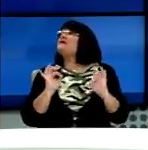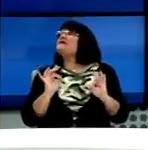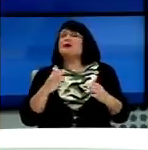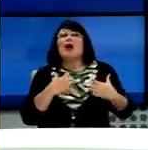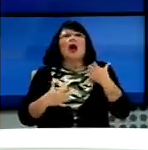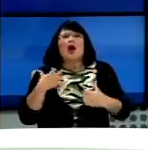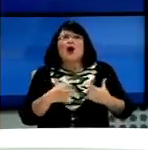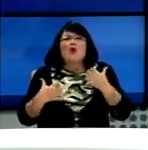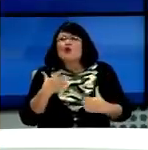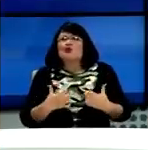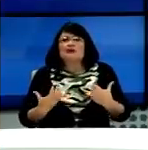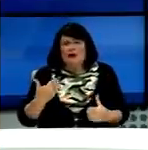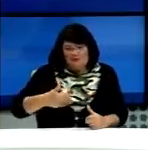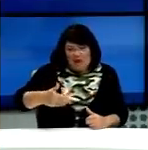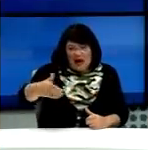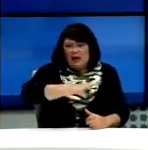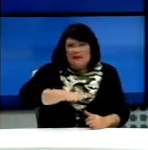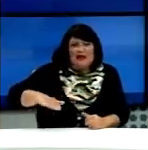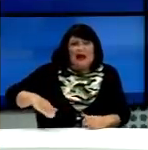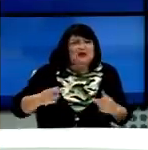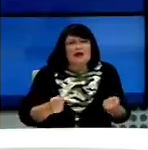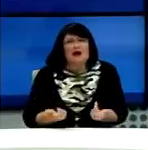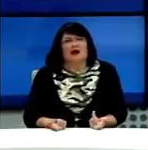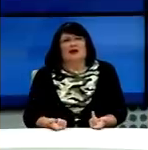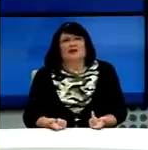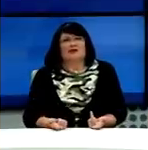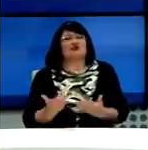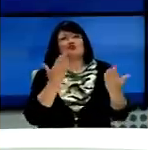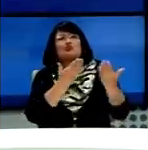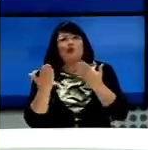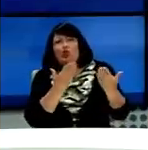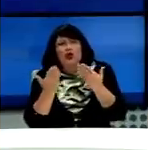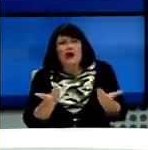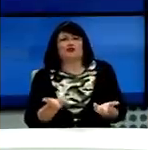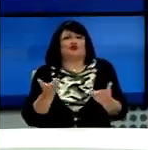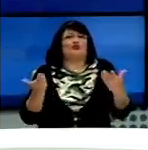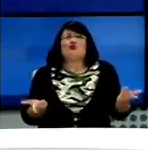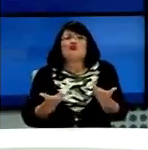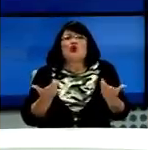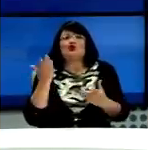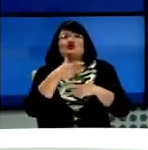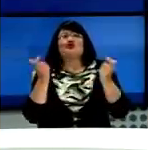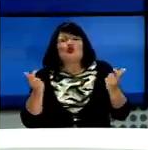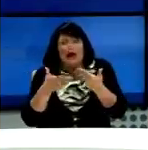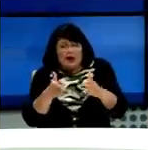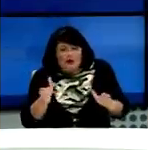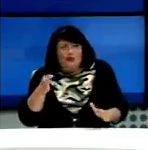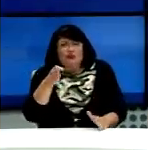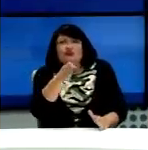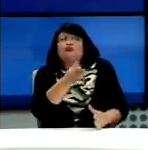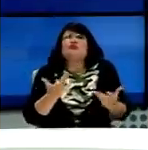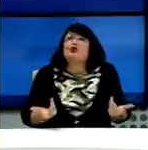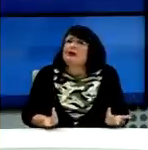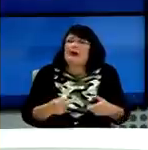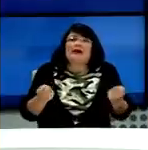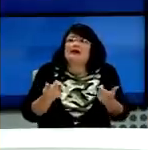αγωνία και για το αύριο των παιδιών τους, που σπουδάζουν, πώς θα σπουδάσουν, που πηγαίνουν στα σχολιά που ανοίγουν, πώς θα πάνε στα σχολιά